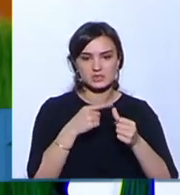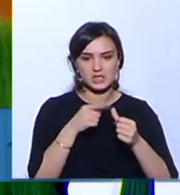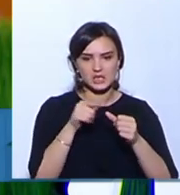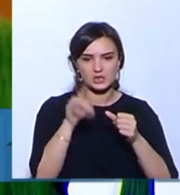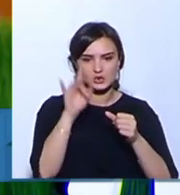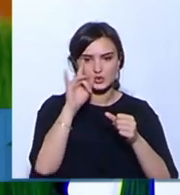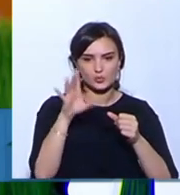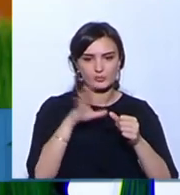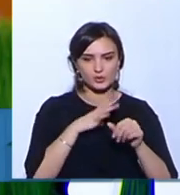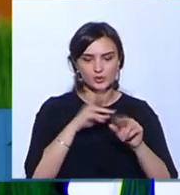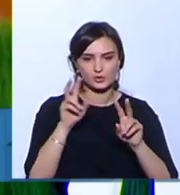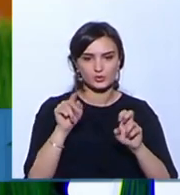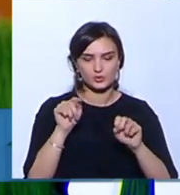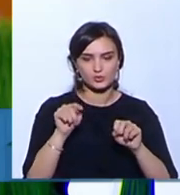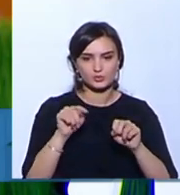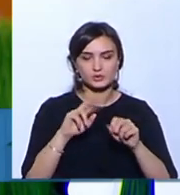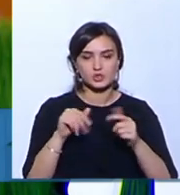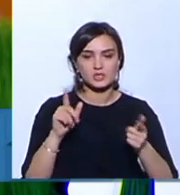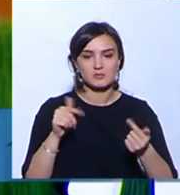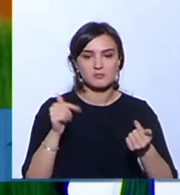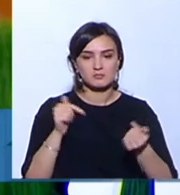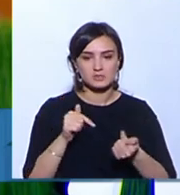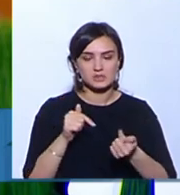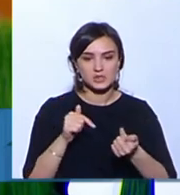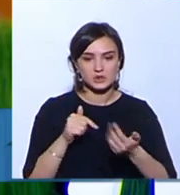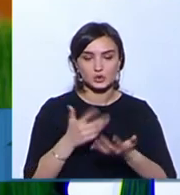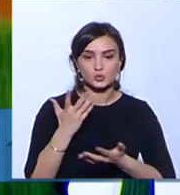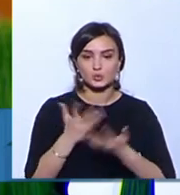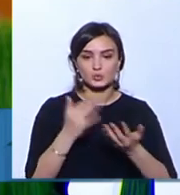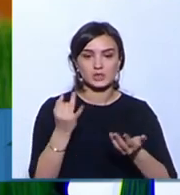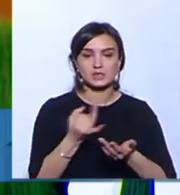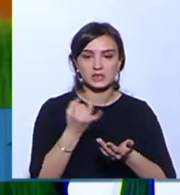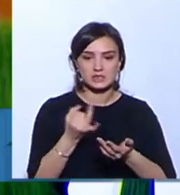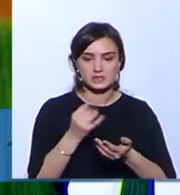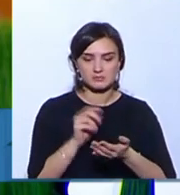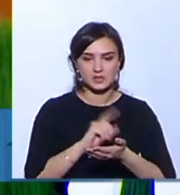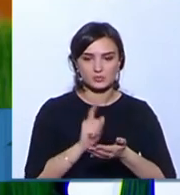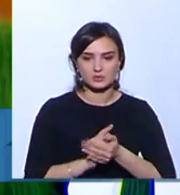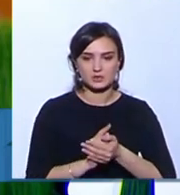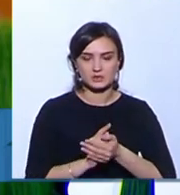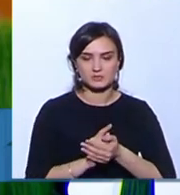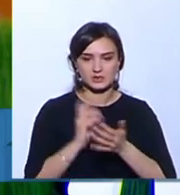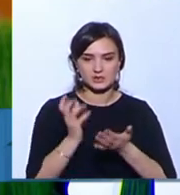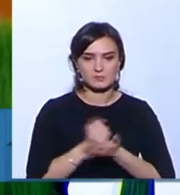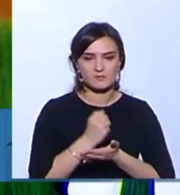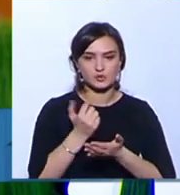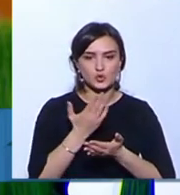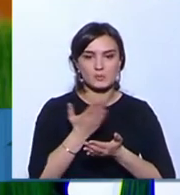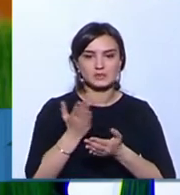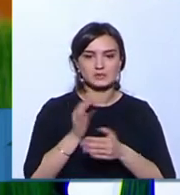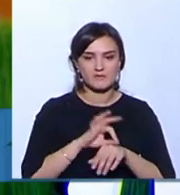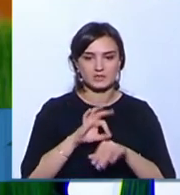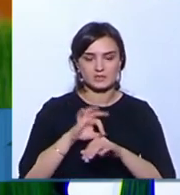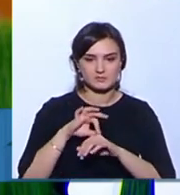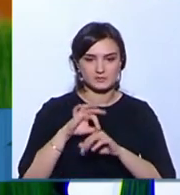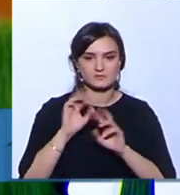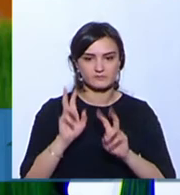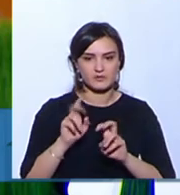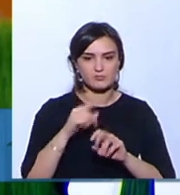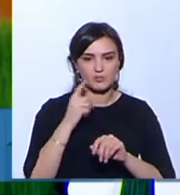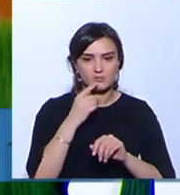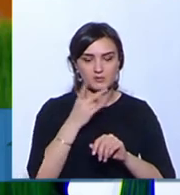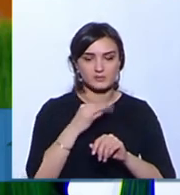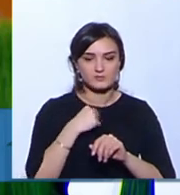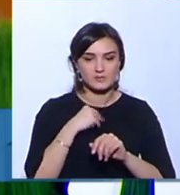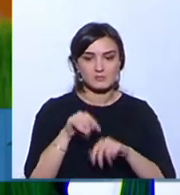დაავადება ცნობილი. შესაბამისად, თუ დაინტერესდებით, აუცილებლად იპოვით, რომელ დაავადებას გულისხმობთ. თუმცა